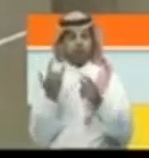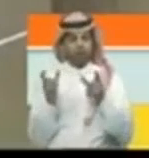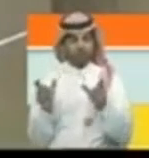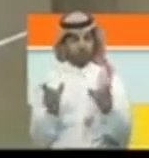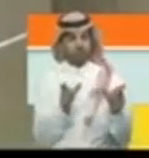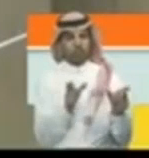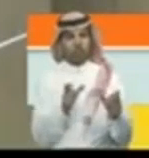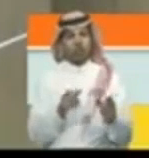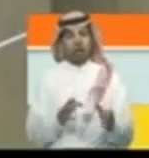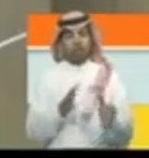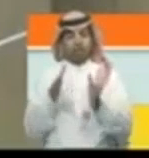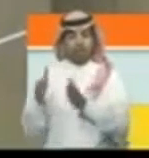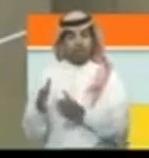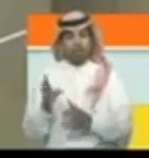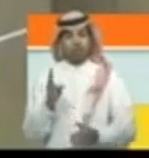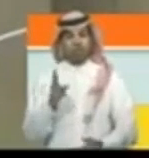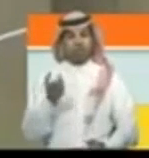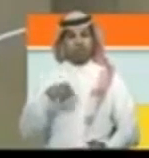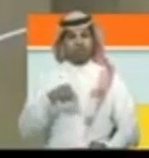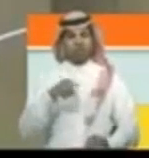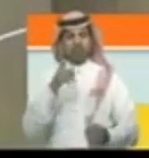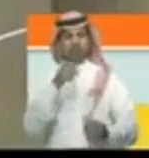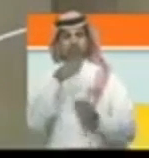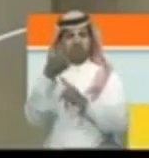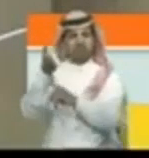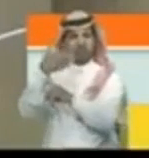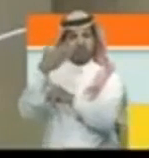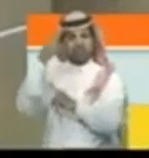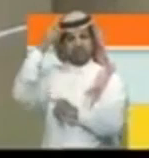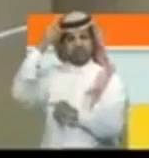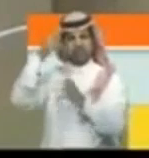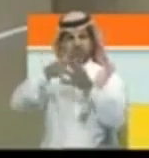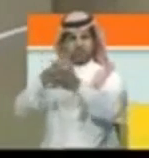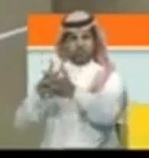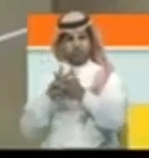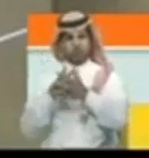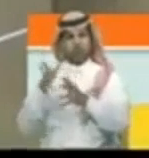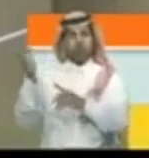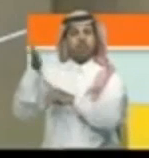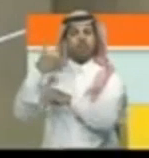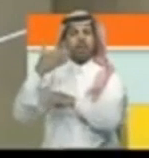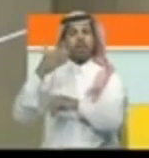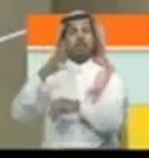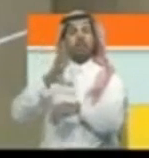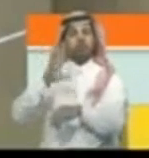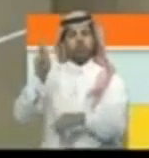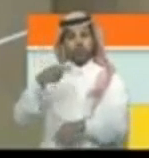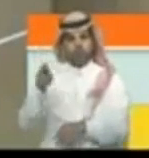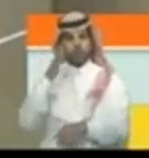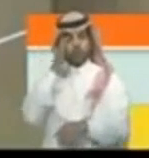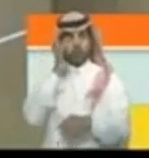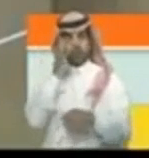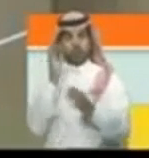والمخابرات الوطني. وأعلن شنتو أيضا إعفاء سفيري السودان في واشنطن وجنيف، وقال إن المجلس